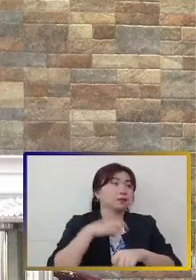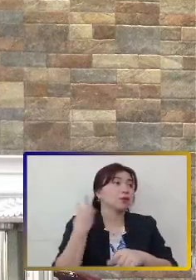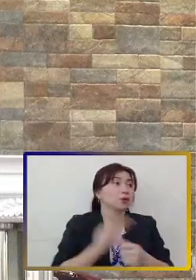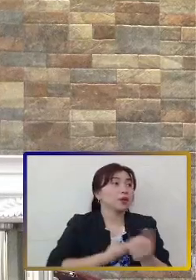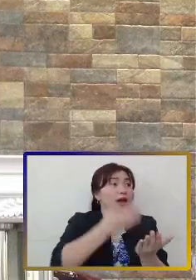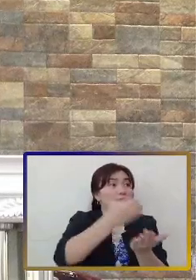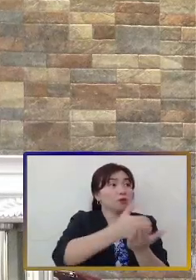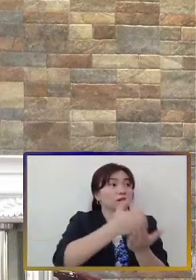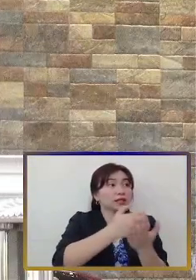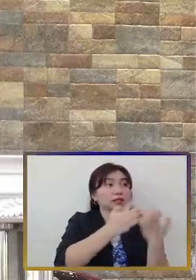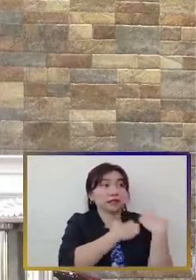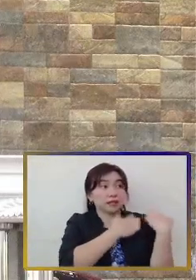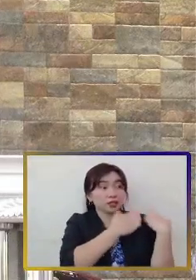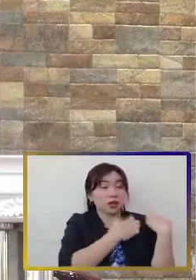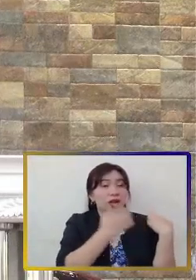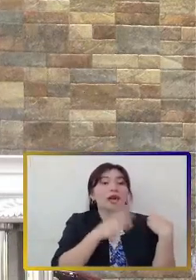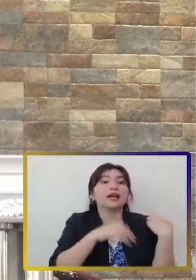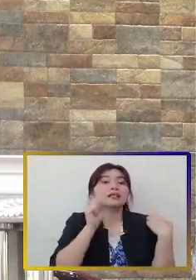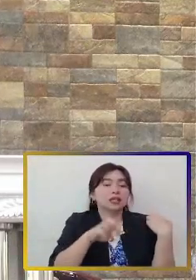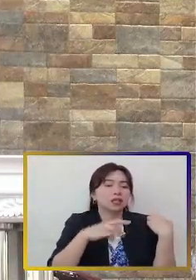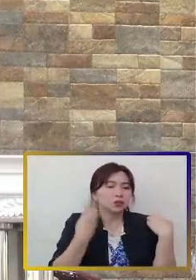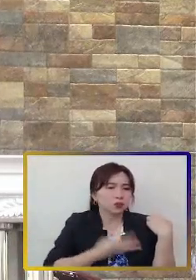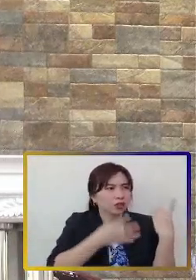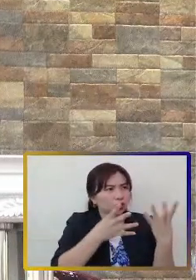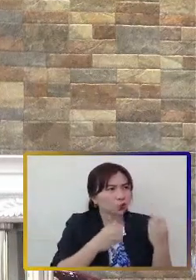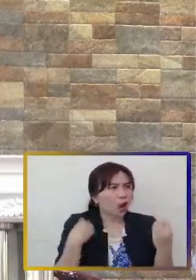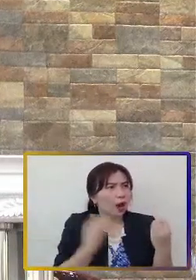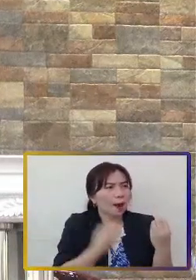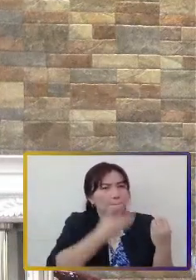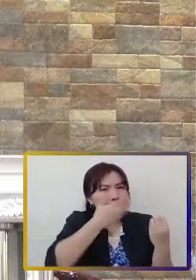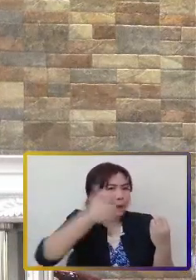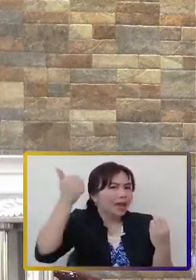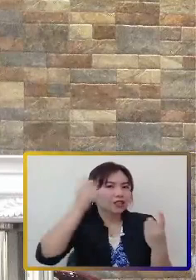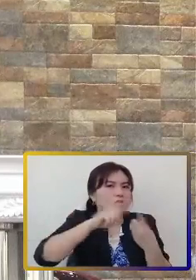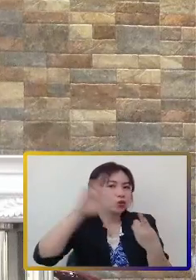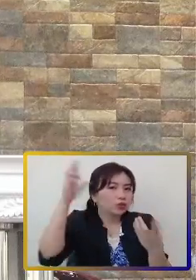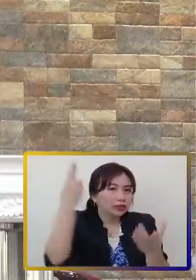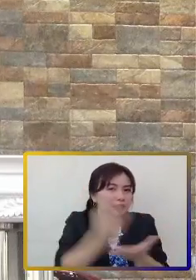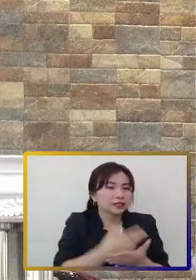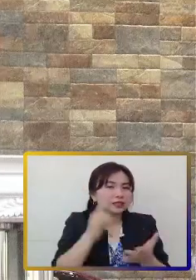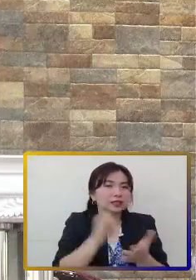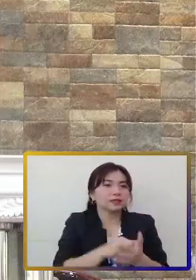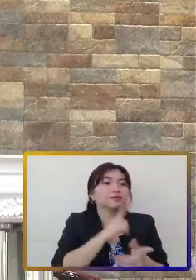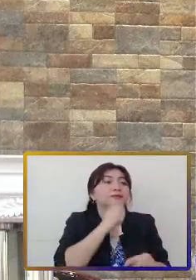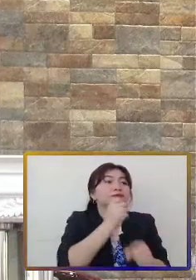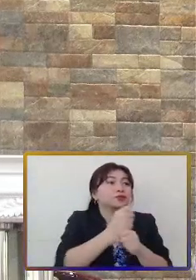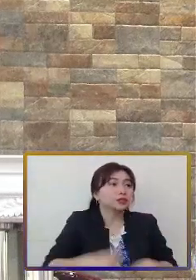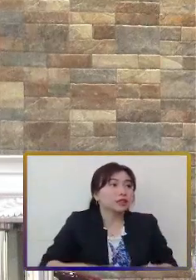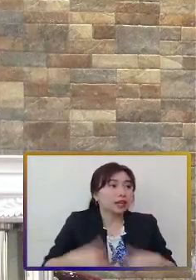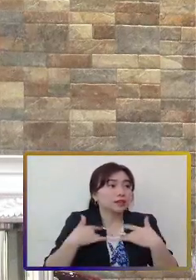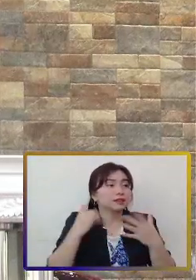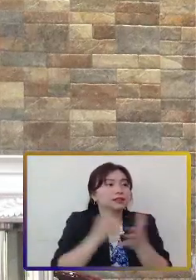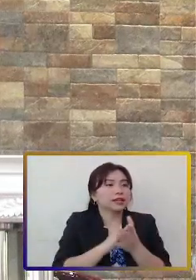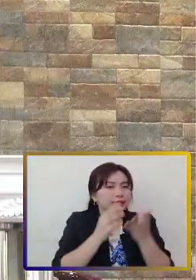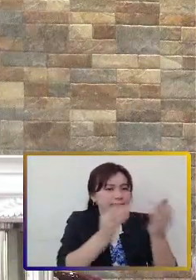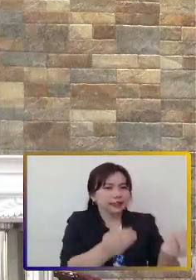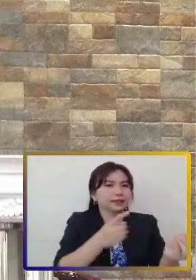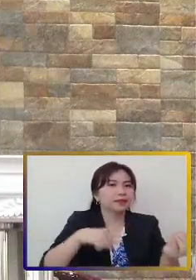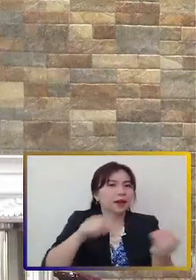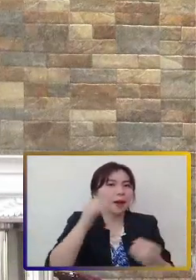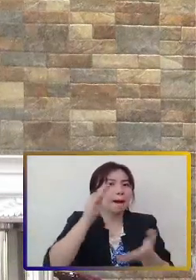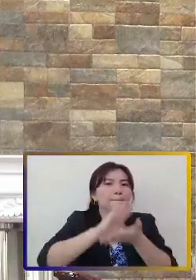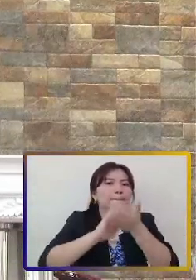expectations and we do all our best to reach that point of certainty that will give us the peace of